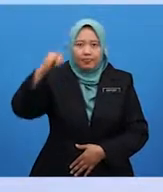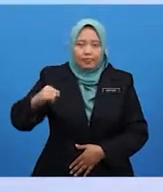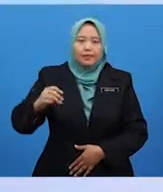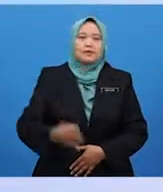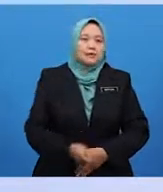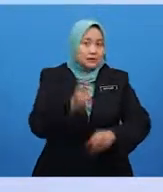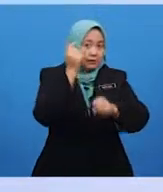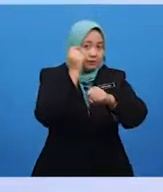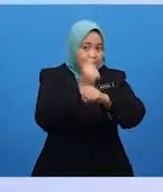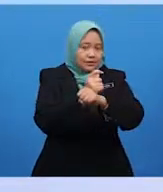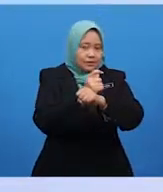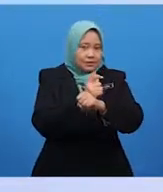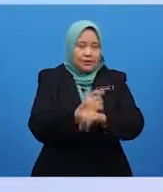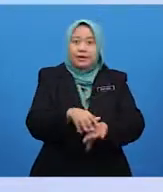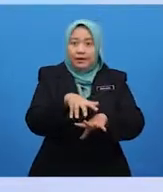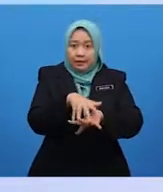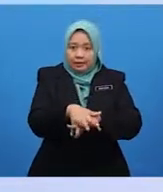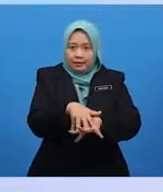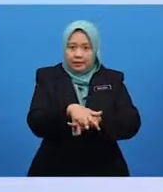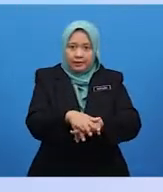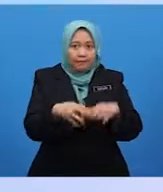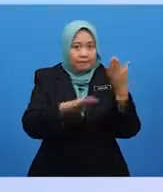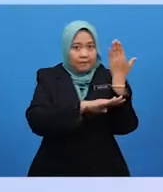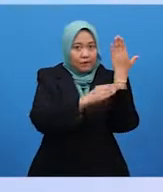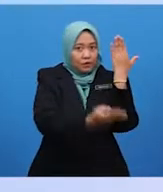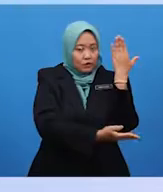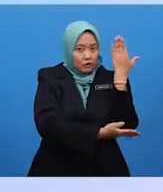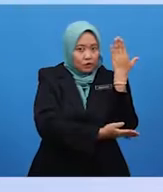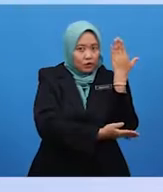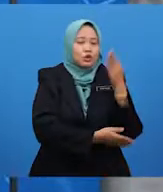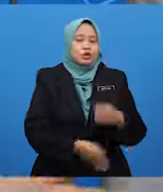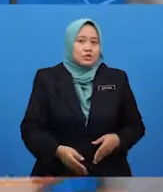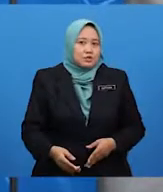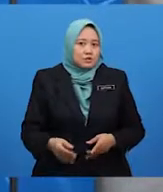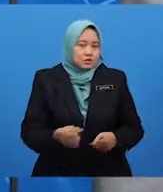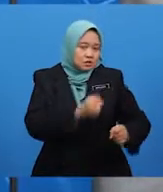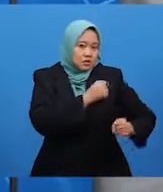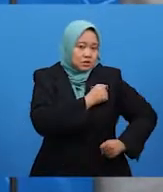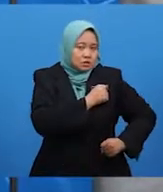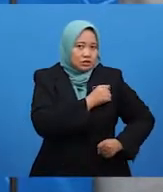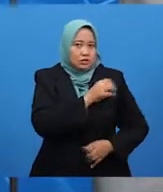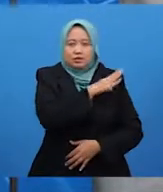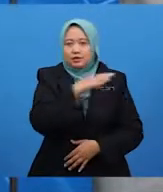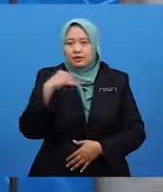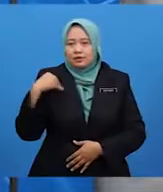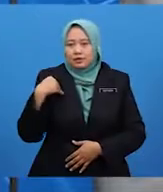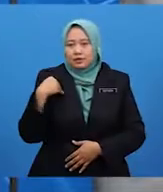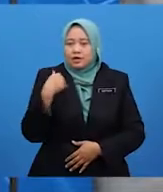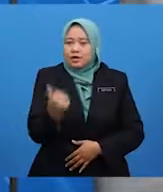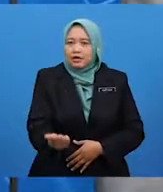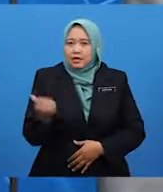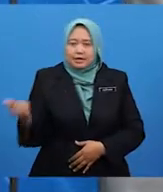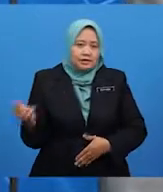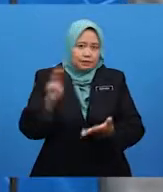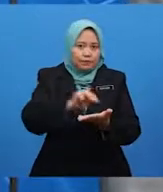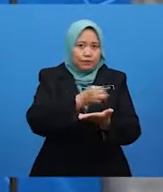anyaman bakul, ukiran kayu, senjata dan alat muzik. Dalam perekaan, hasil seni tiga dimensi